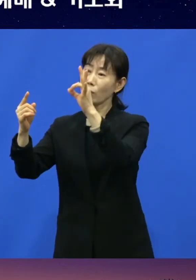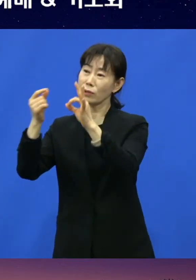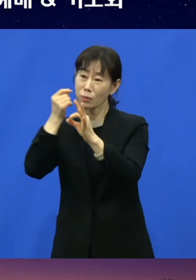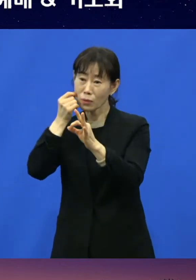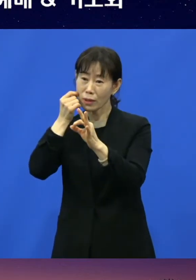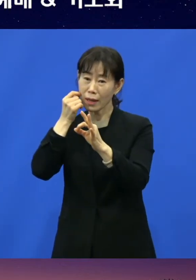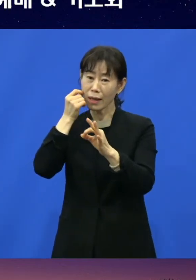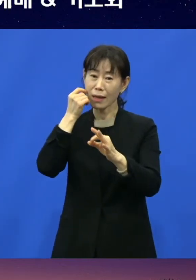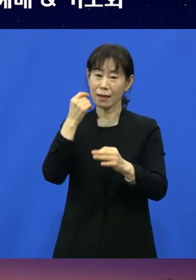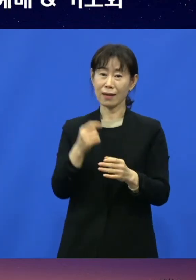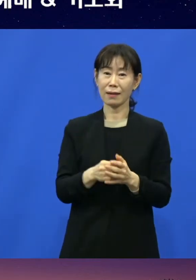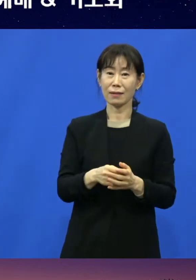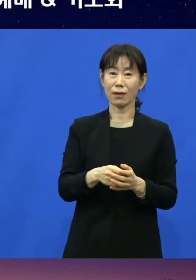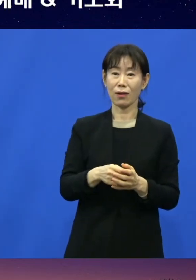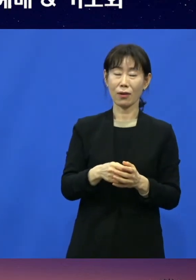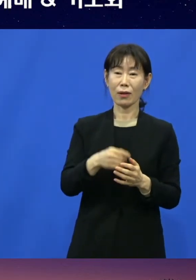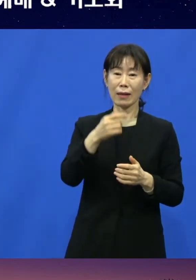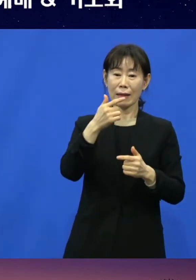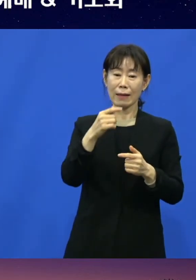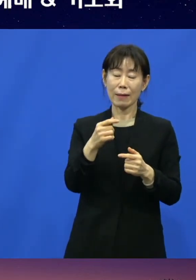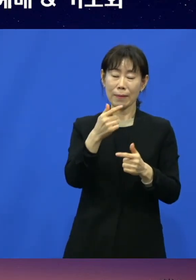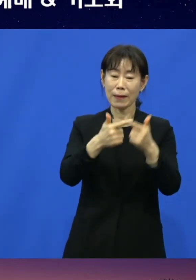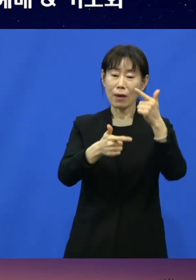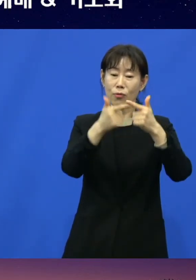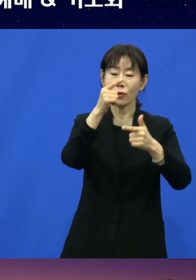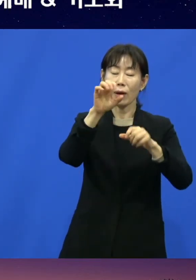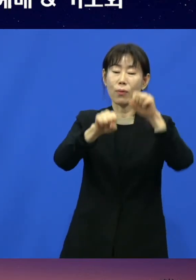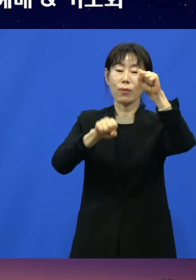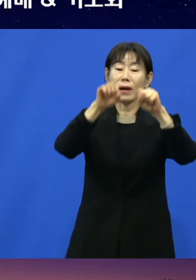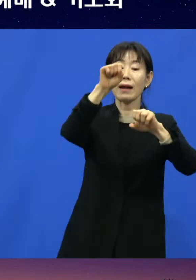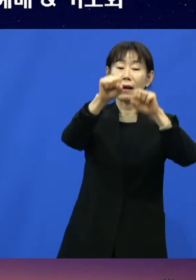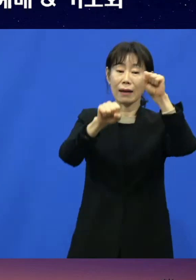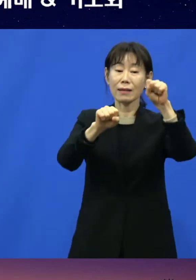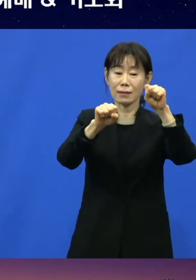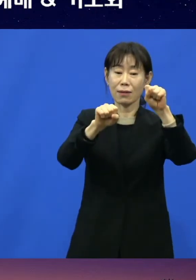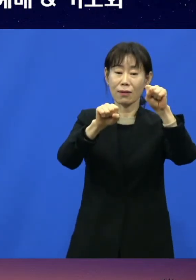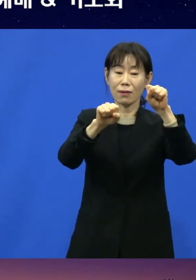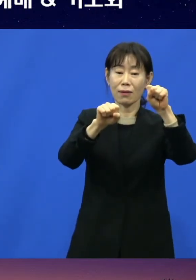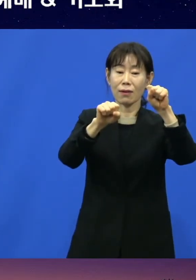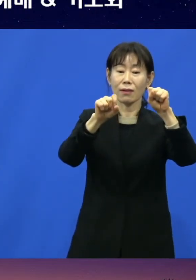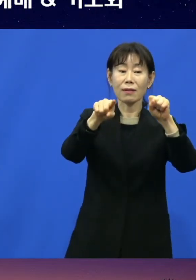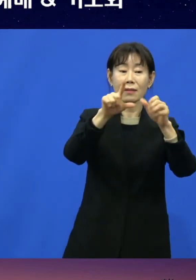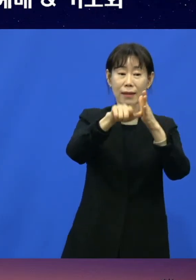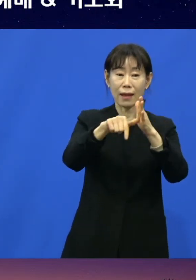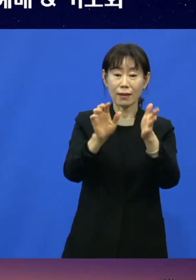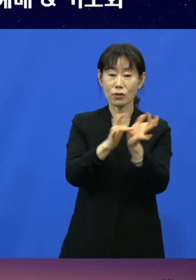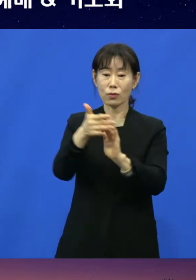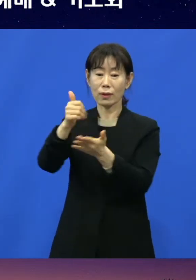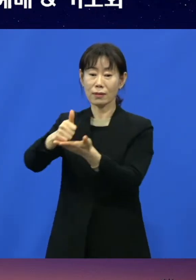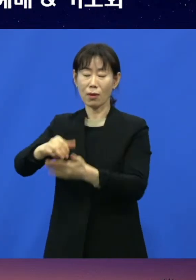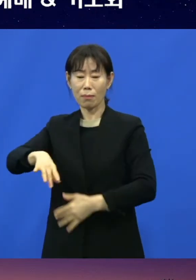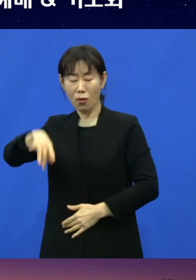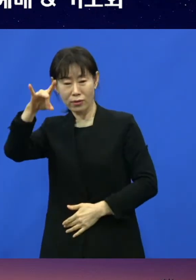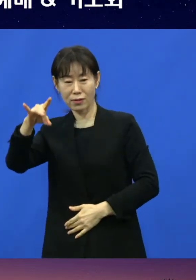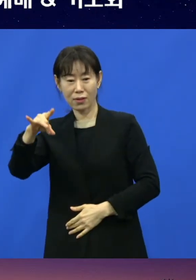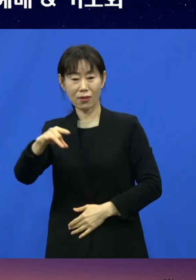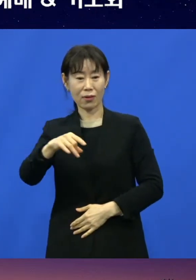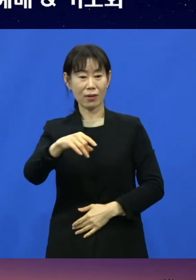위로 올라가는데 올라가는 순간 예수님이 먼저 삭개오 이름을 불러요. 삭개오야